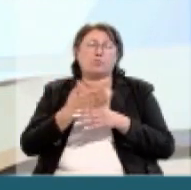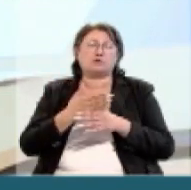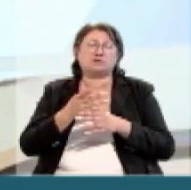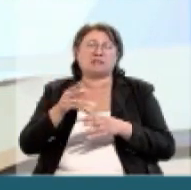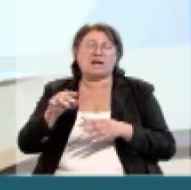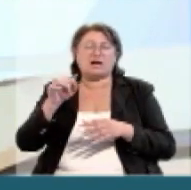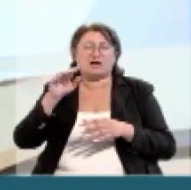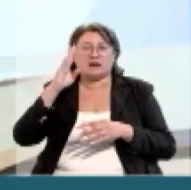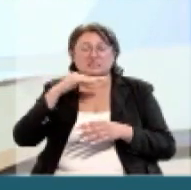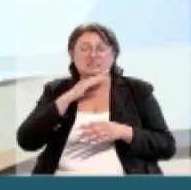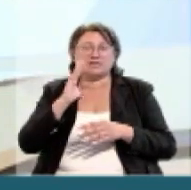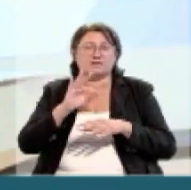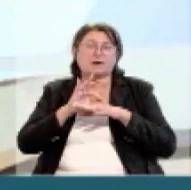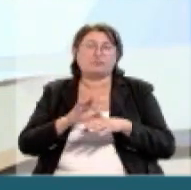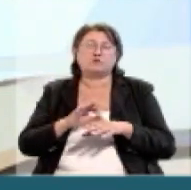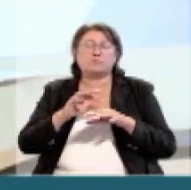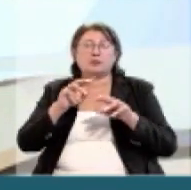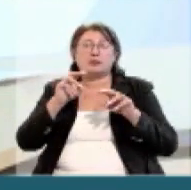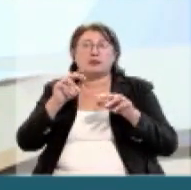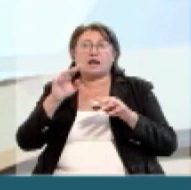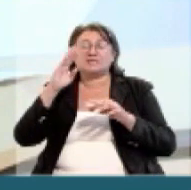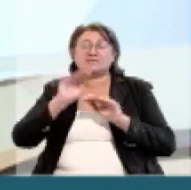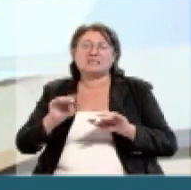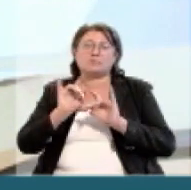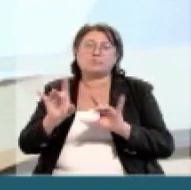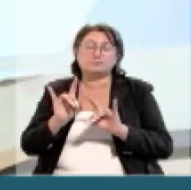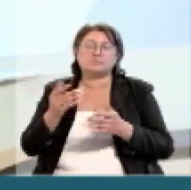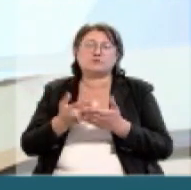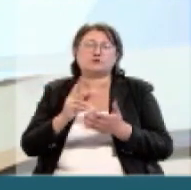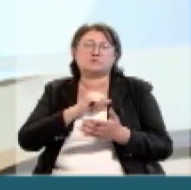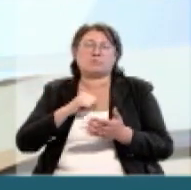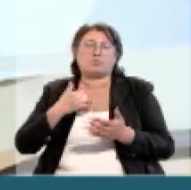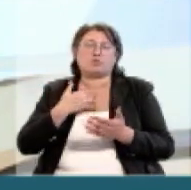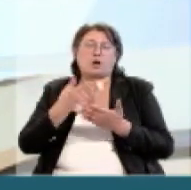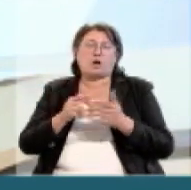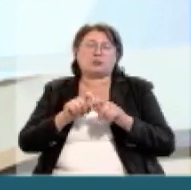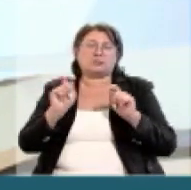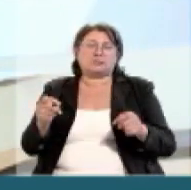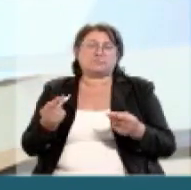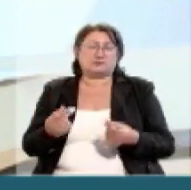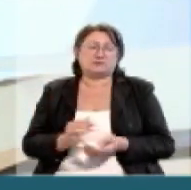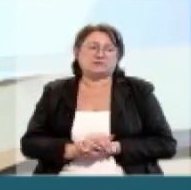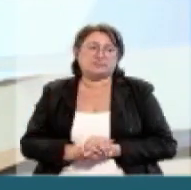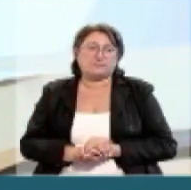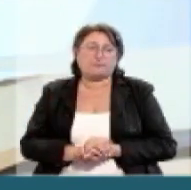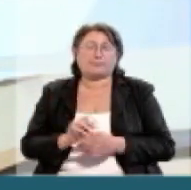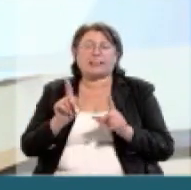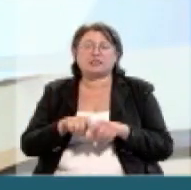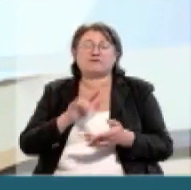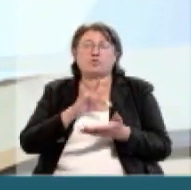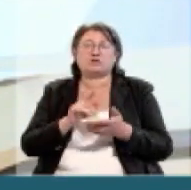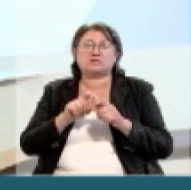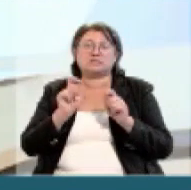біз ата-аналарға психологиялық тұрғыдан ғана емес, құқықтық көмек көрсетеміз. Сондай-ақ өз бизнесін, ісін өз бетінше ашуға шешім